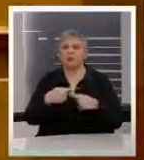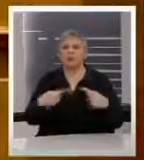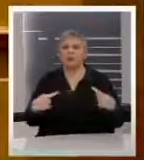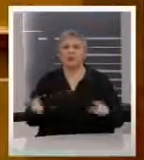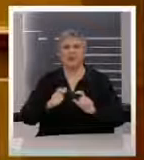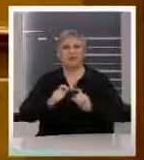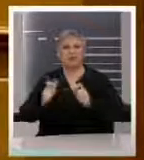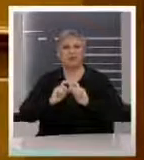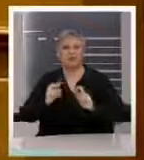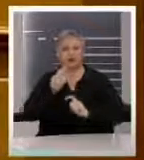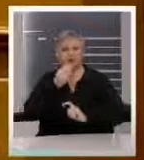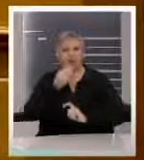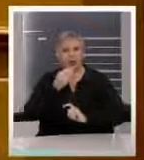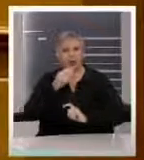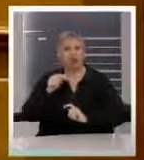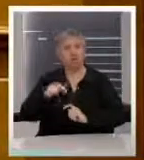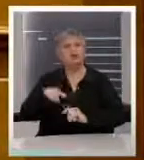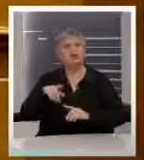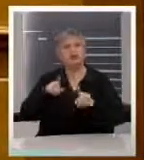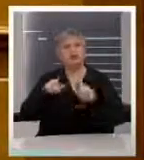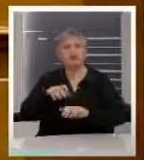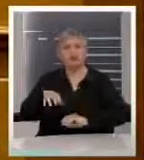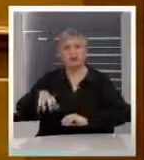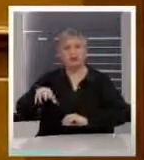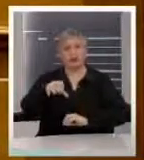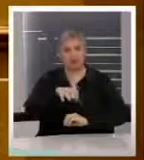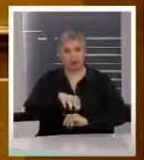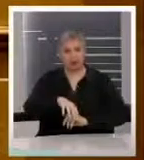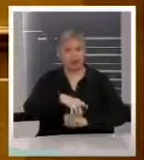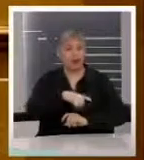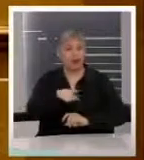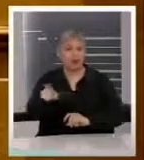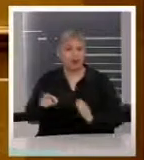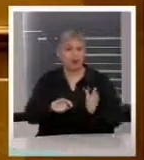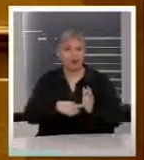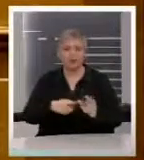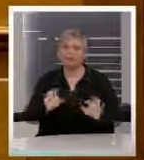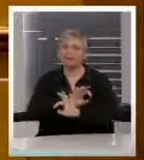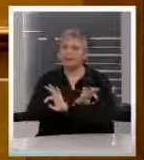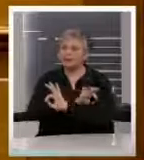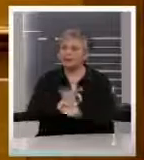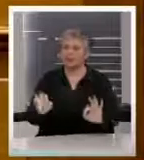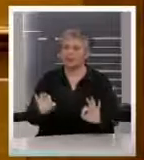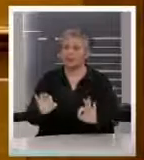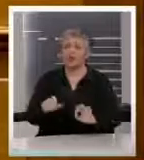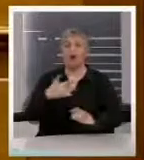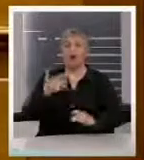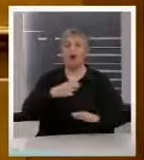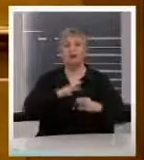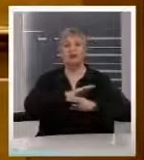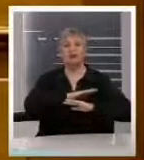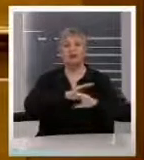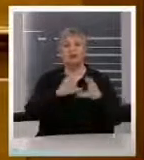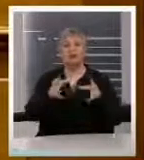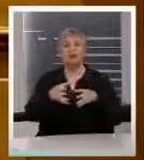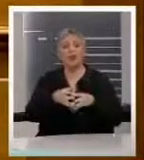κύριοι συνάδελφοι, για ένα πράγμα πρέπει να είστε όλοι βέβαιοι μέσα σε αυτή την αίθουσα: ότι οι ένοπλες δυνάμεις θα είναι πάντοτε αρρωγός στη